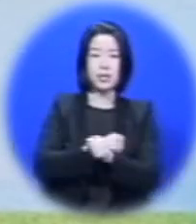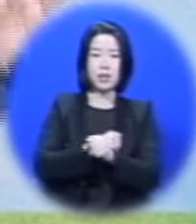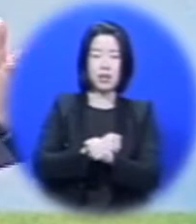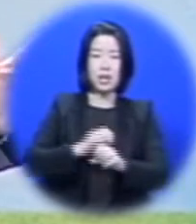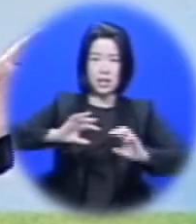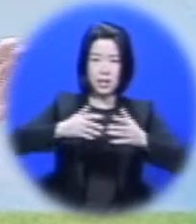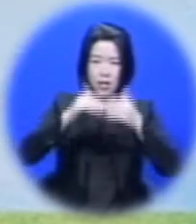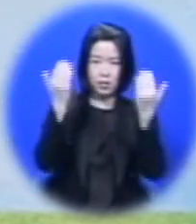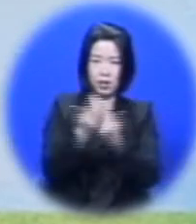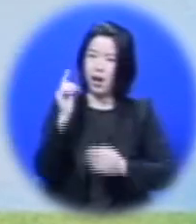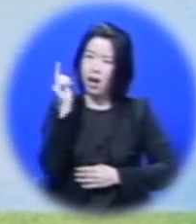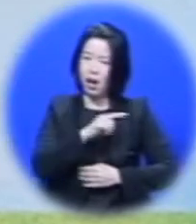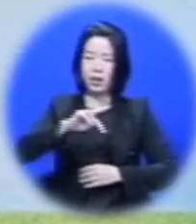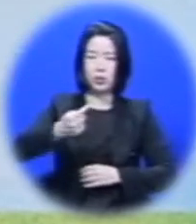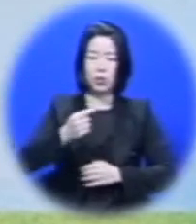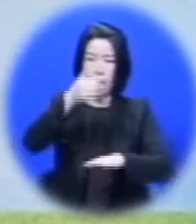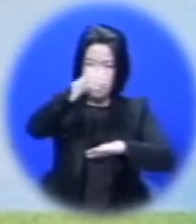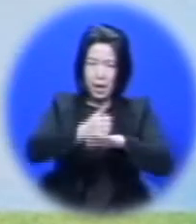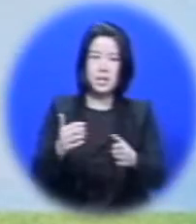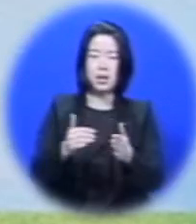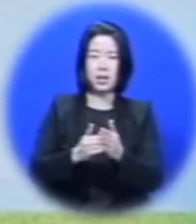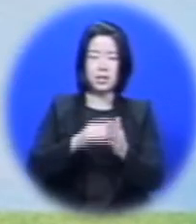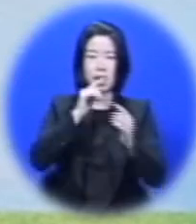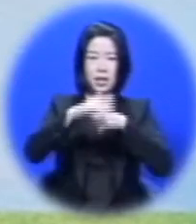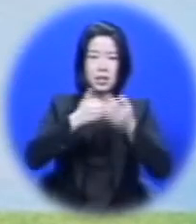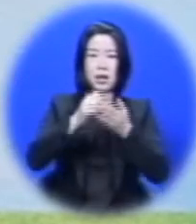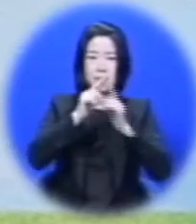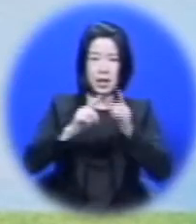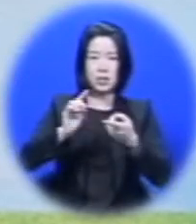다 악해도 그는 끝까지 하나님의 말씀대로 살았어요.